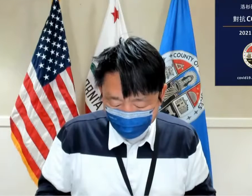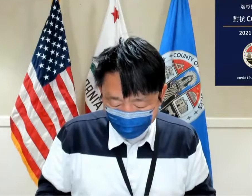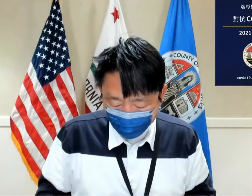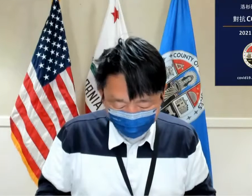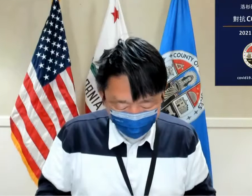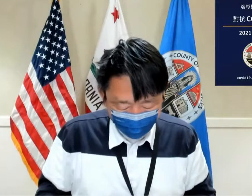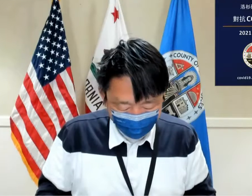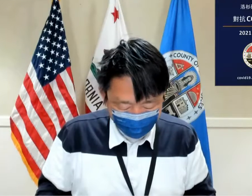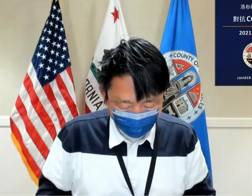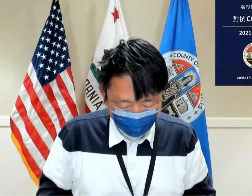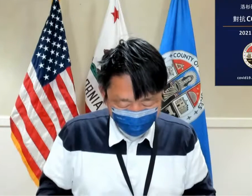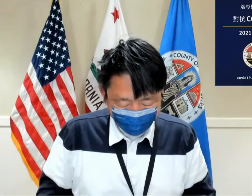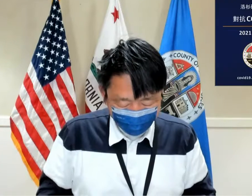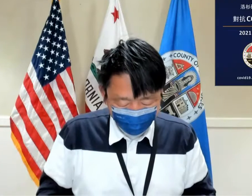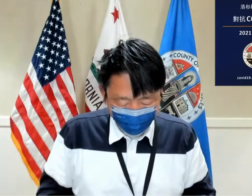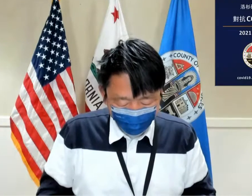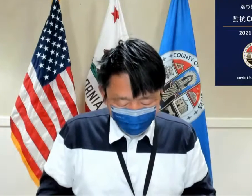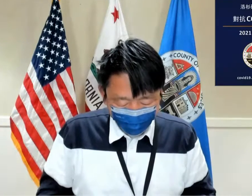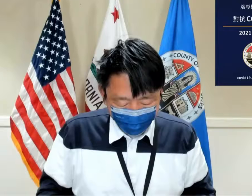11080人来自帕萨迪纳市，